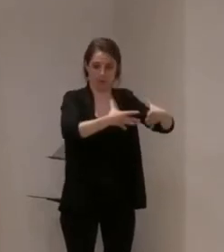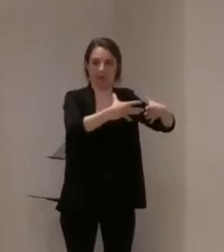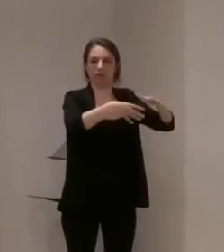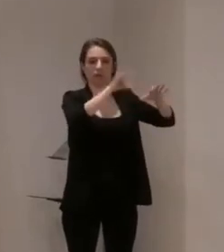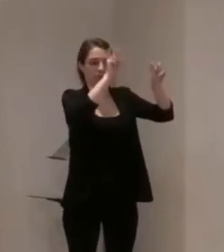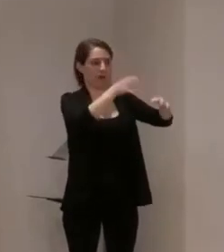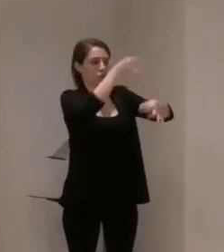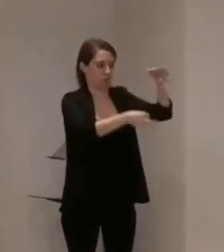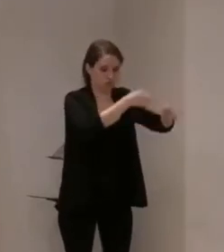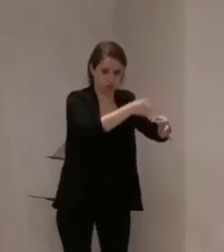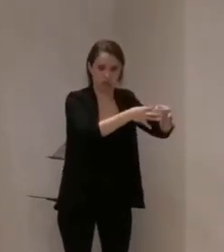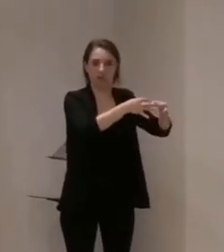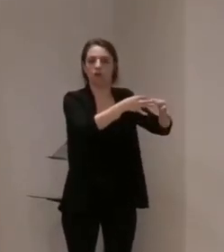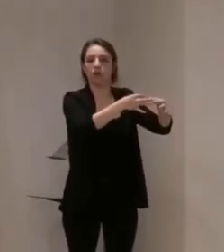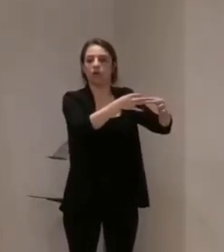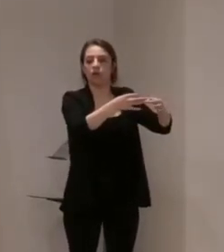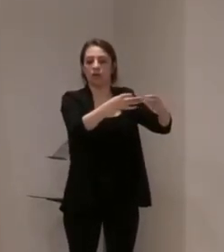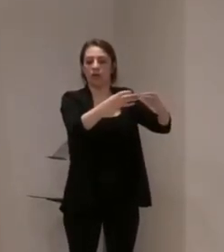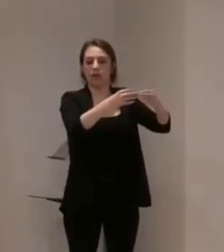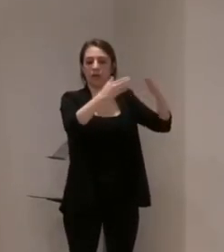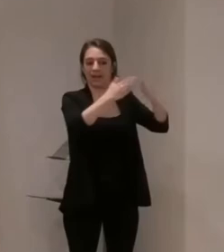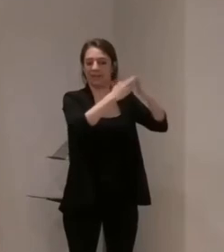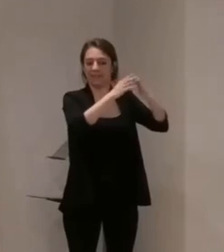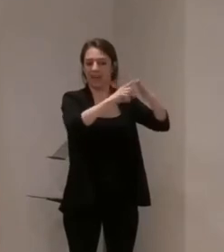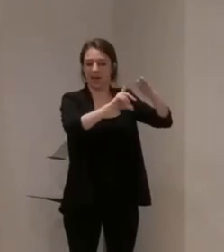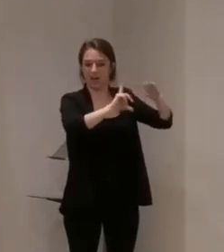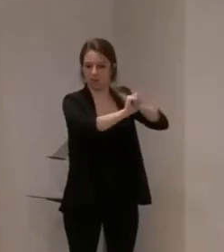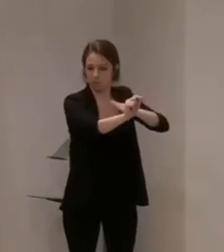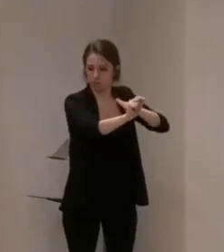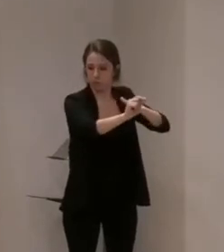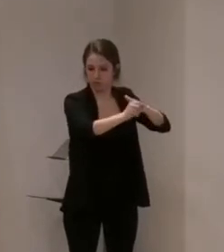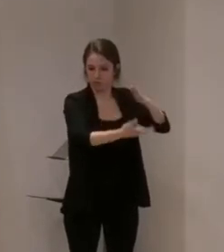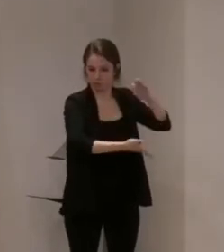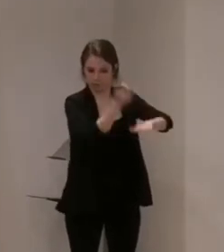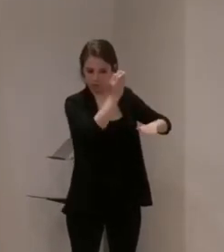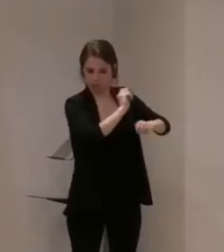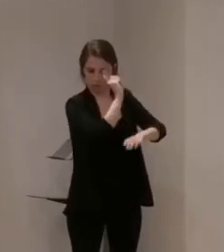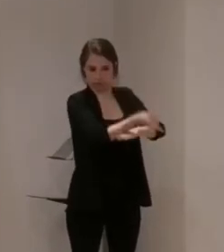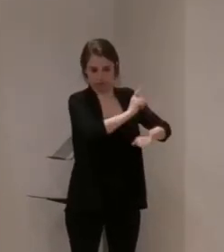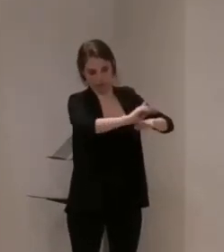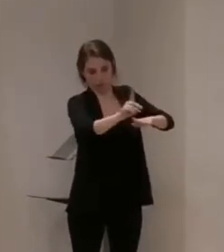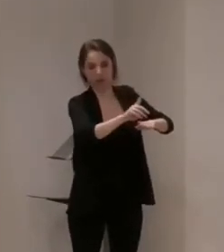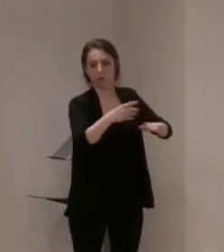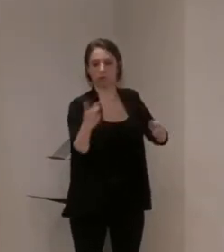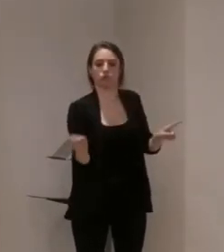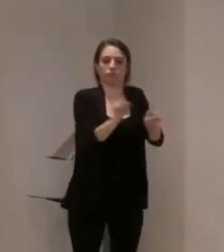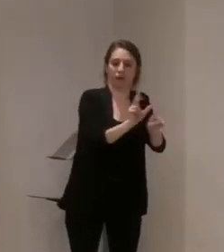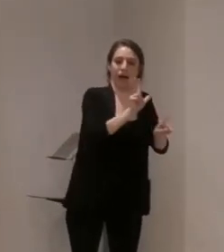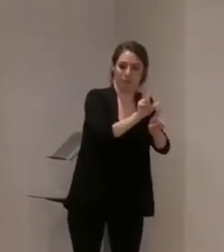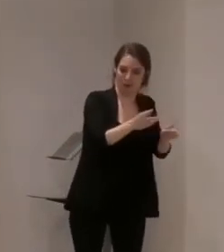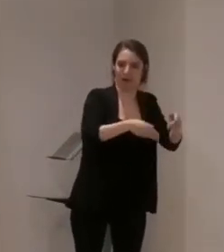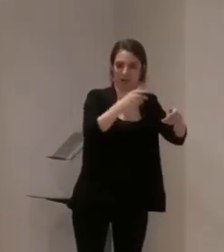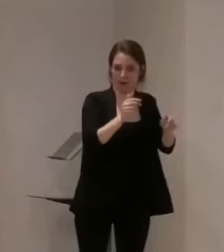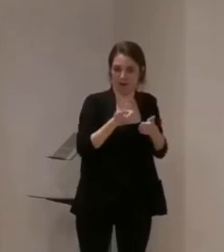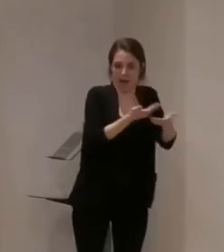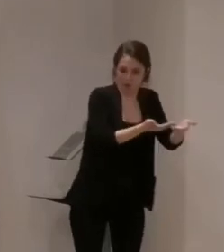la justícia, no tindràs un desnonament, ni et tracten, etc. Tal, i després hi ha un altre